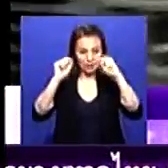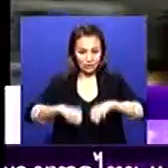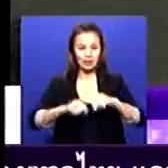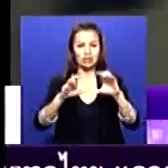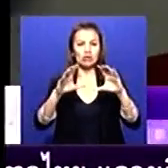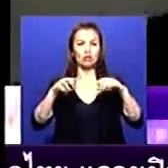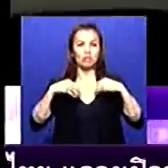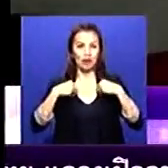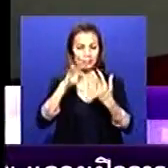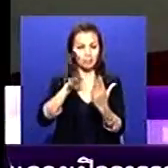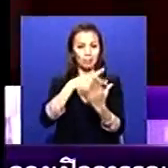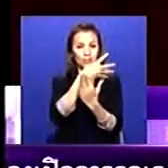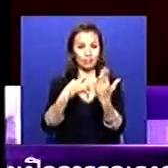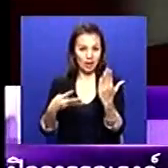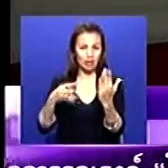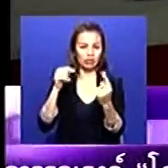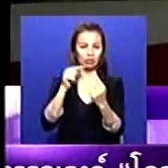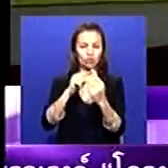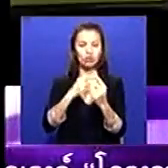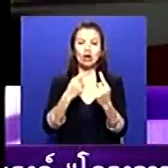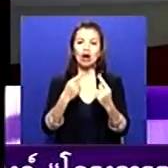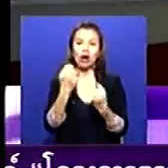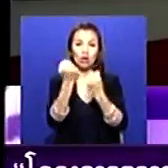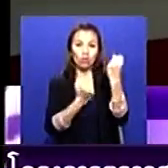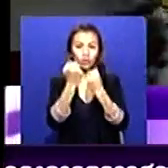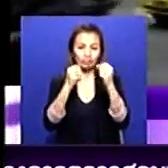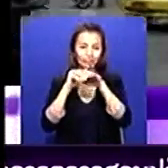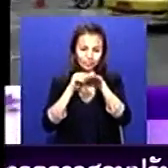การแผนยุทธศาสตร์พัฒนาระบบขนส่งของประเทศวงเงิน